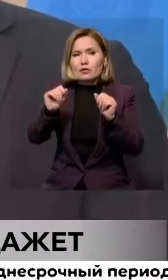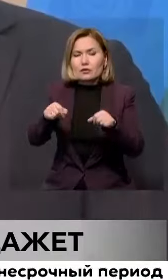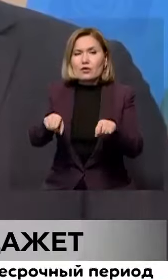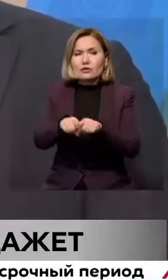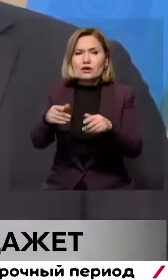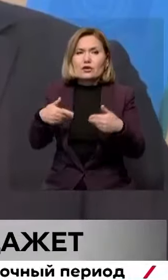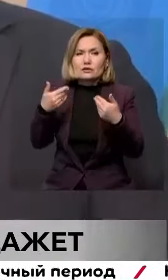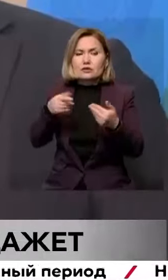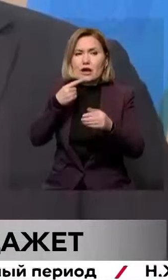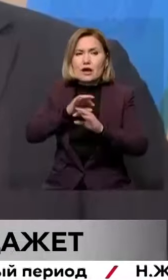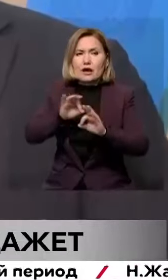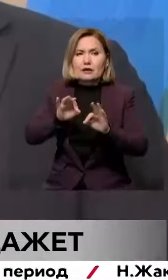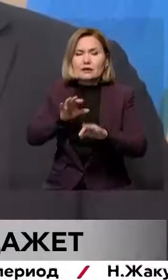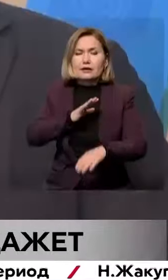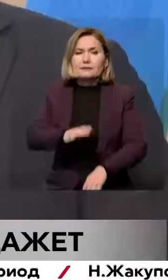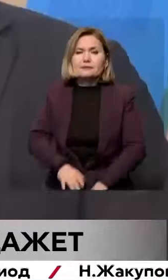осындай ұсыныс ой айттық.